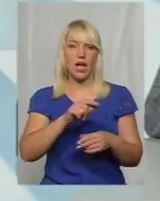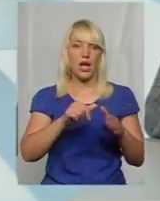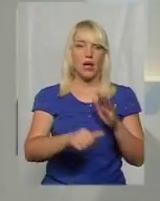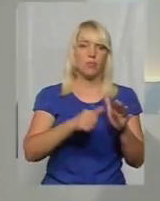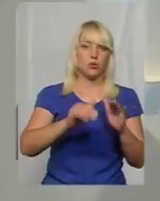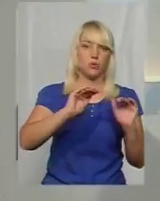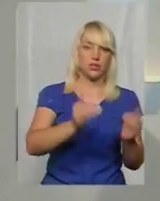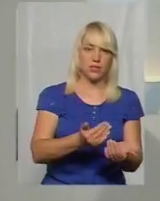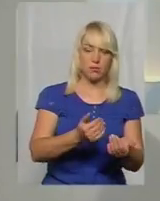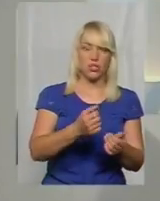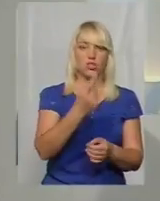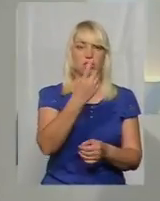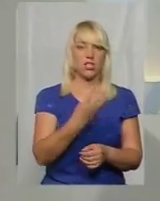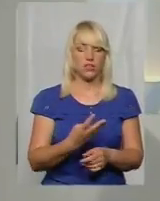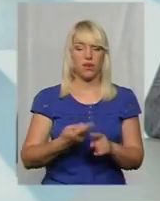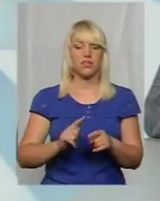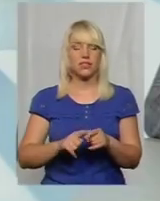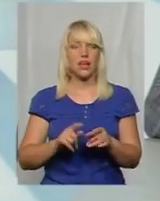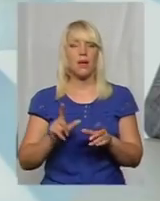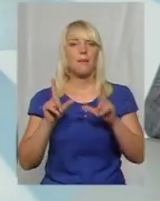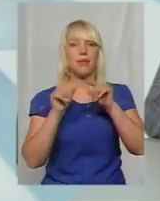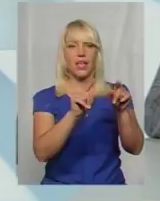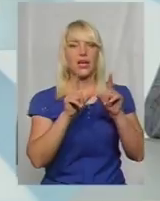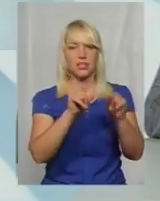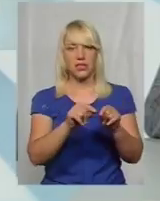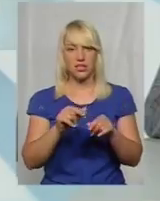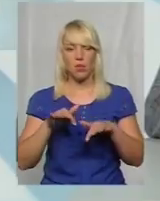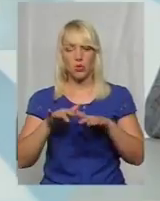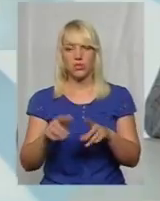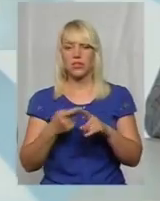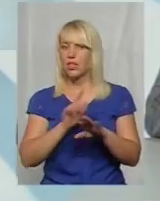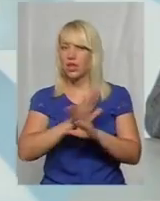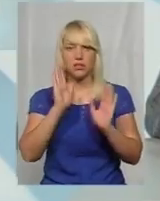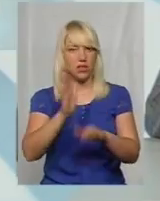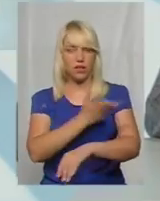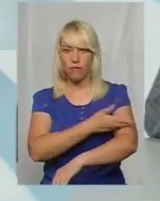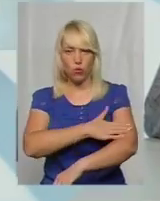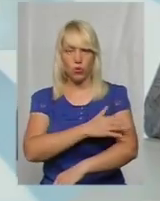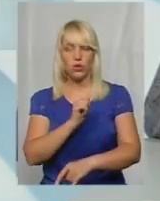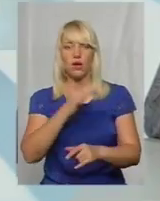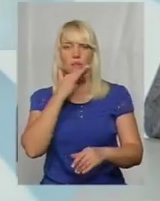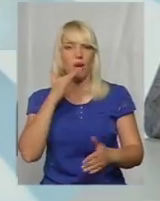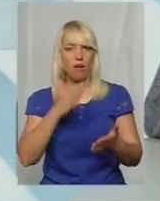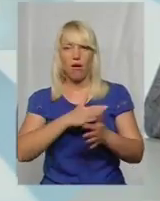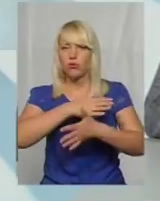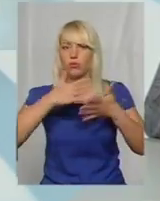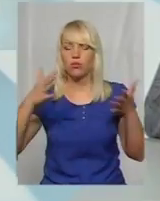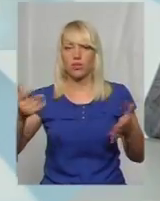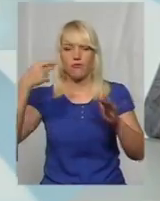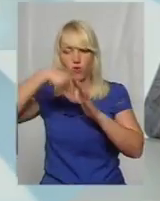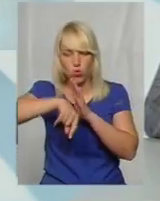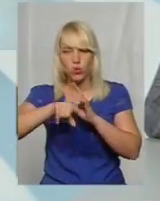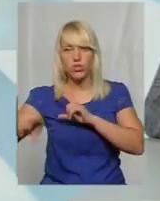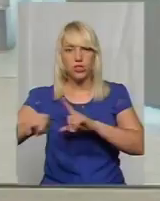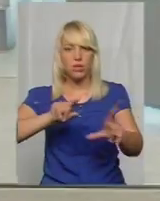процесів впливає. Це і міграційні процеси, і вони не тільки в Польщу відбуваються, вони відбуваються набагато спектр більший, і навіть